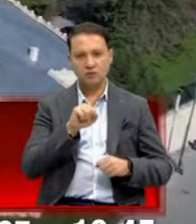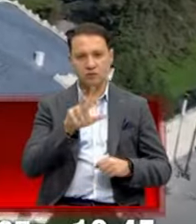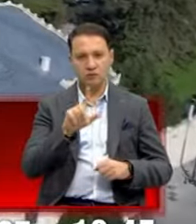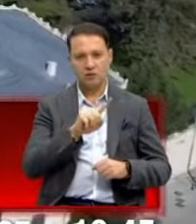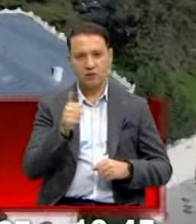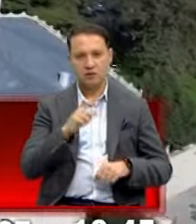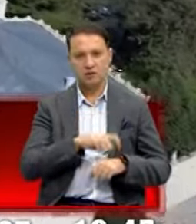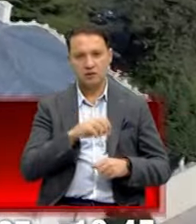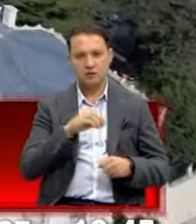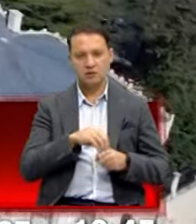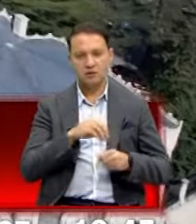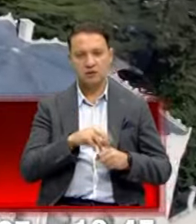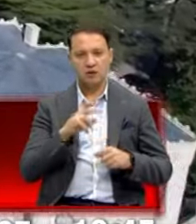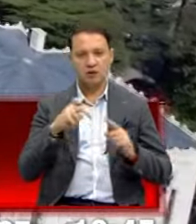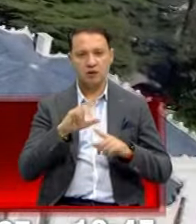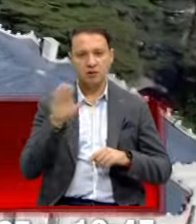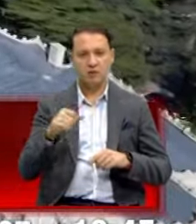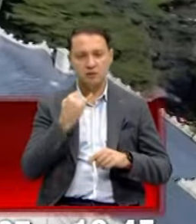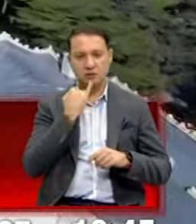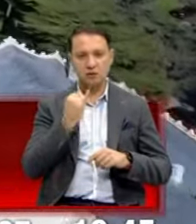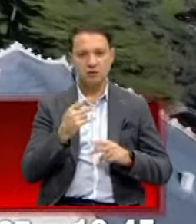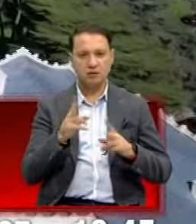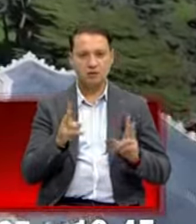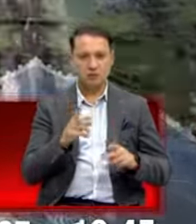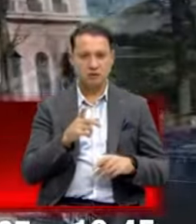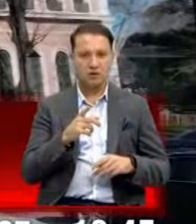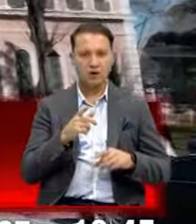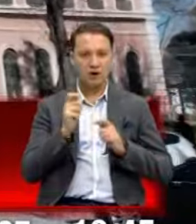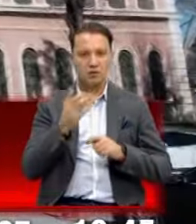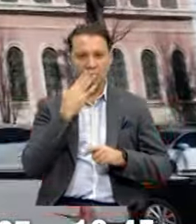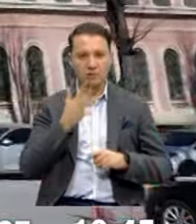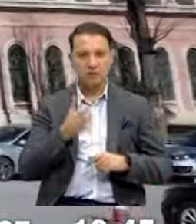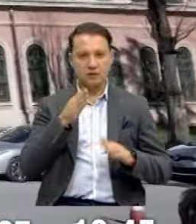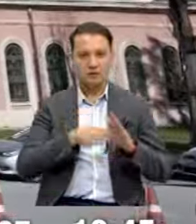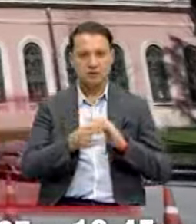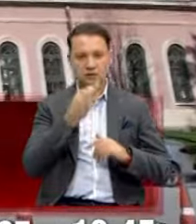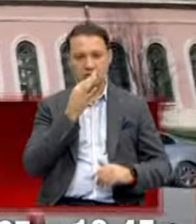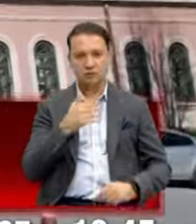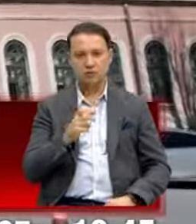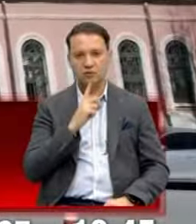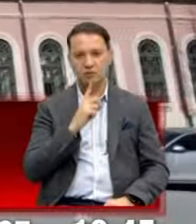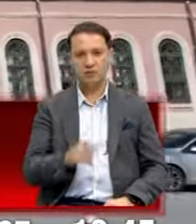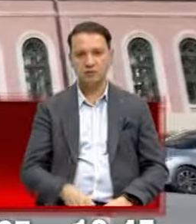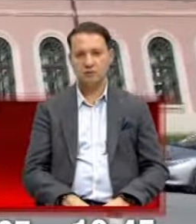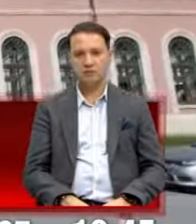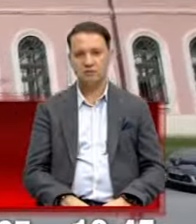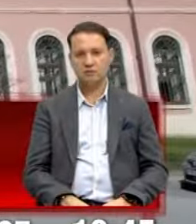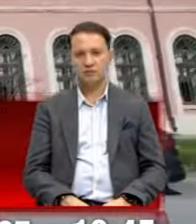ile 16 saatleri arasında randevulu olarak ziyaret edileceği, eğitim öğretim binalarına girişe izin verilmeyeceği